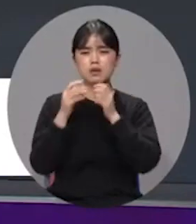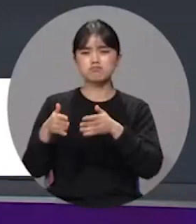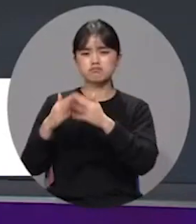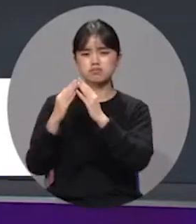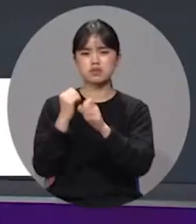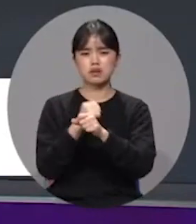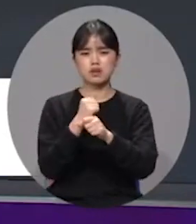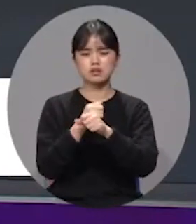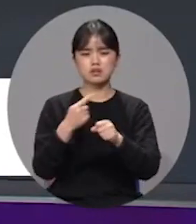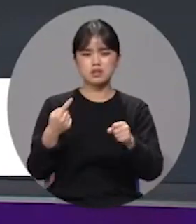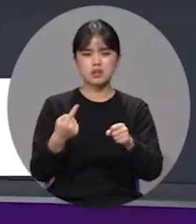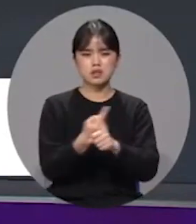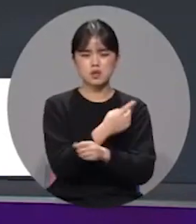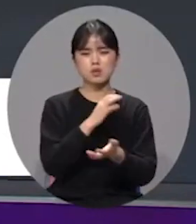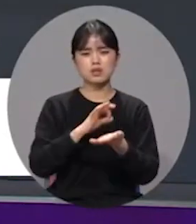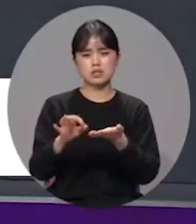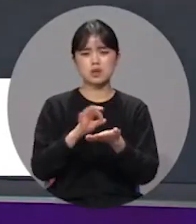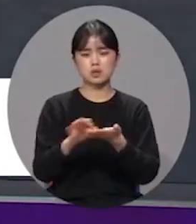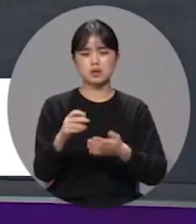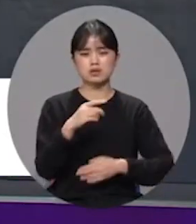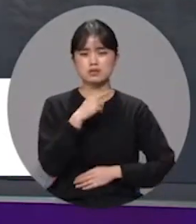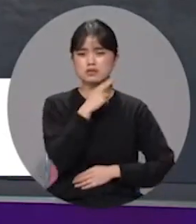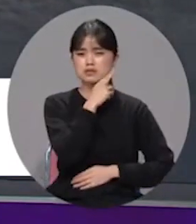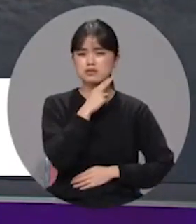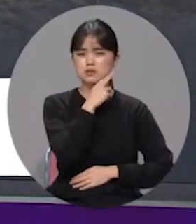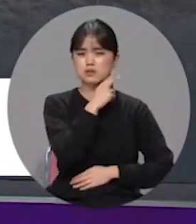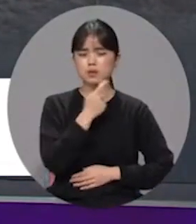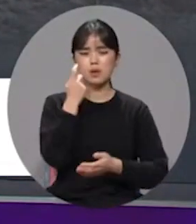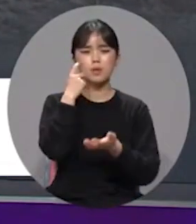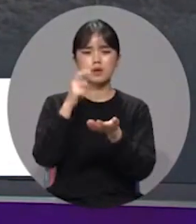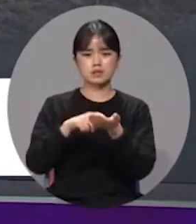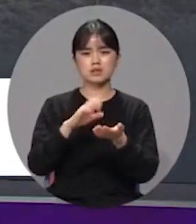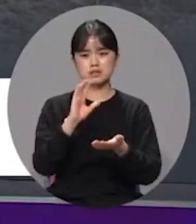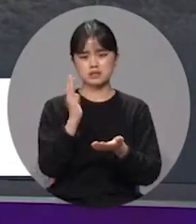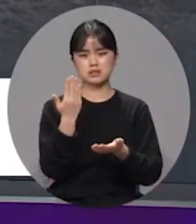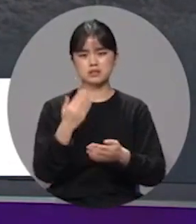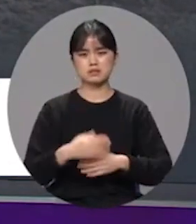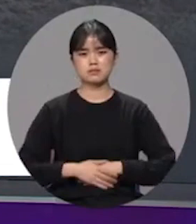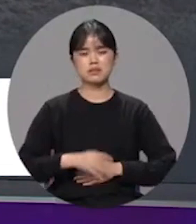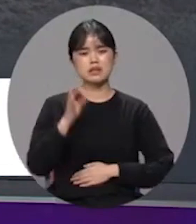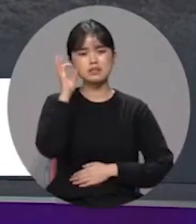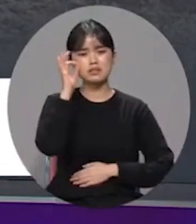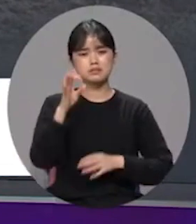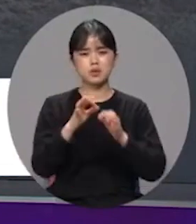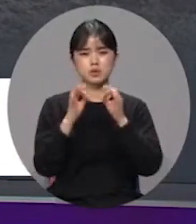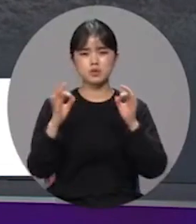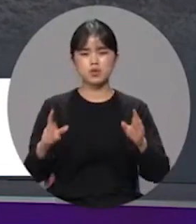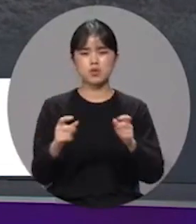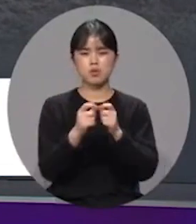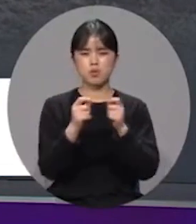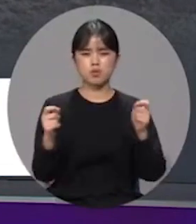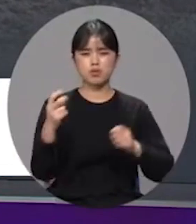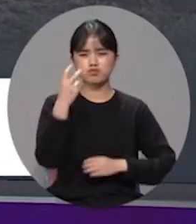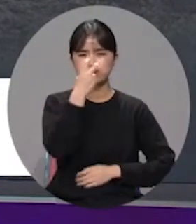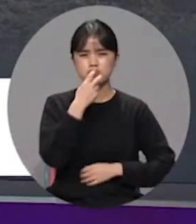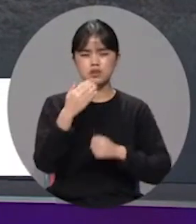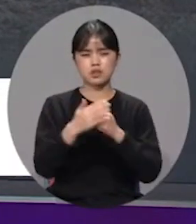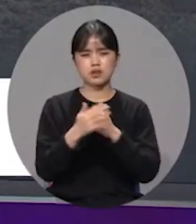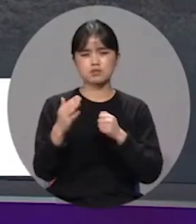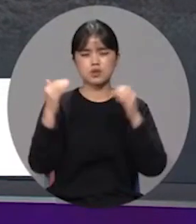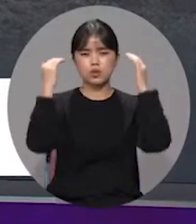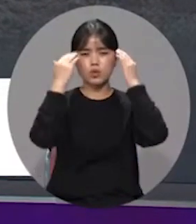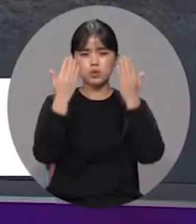등 용도 외에 사용했다는 의혹이 사실로 확인됐는데요. 10개월에 걸친 장기간 수사에 고통을